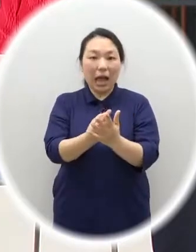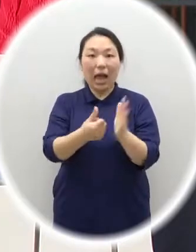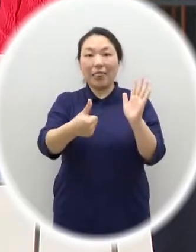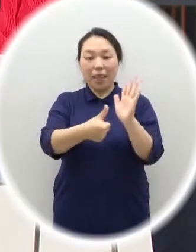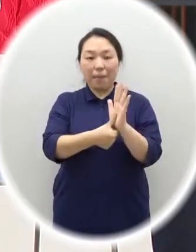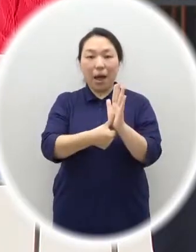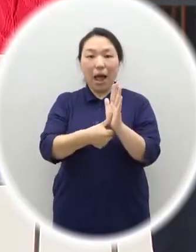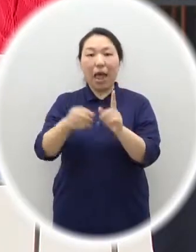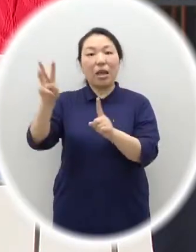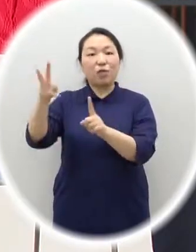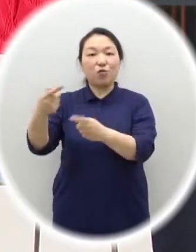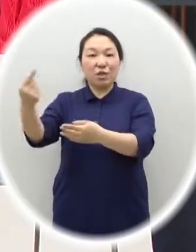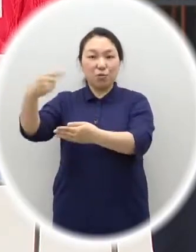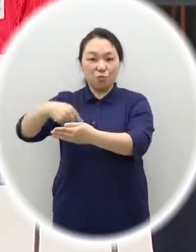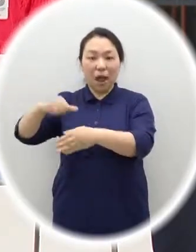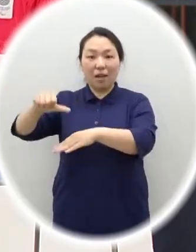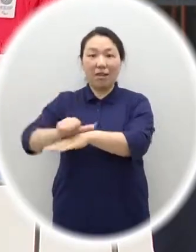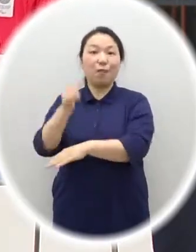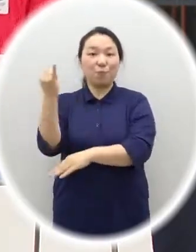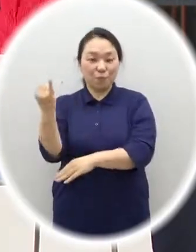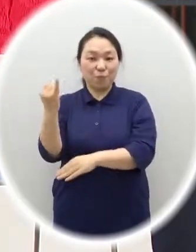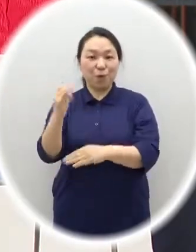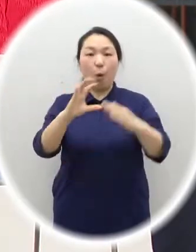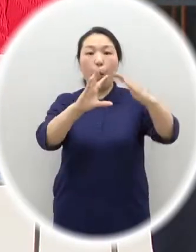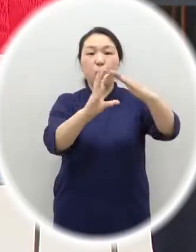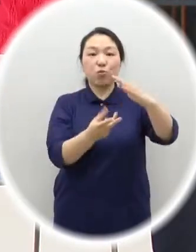トークショーが行われました。